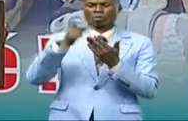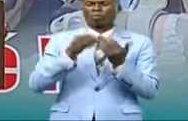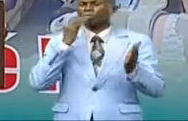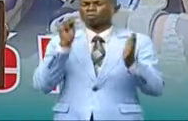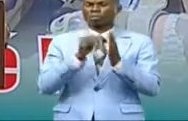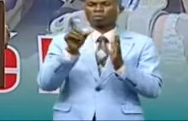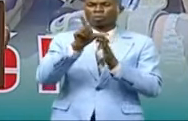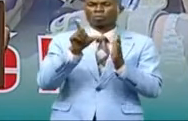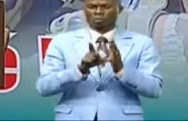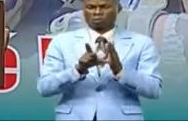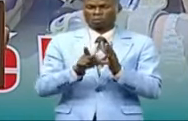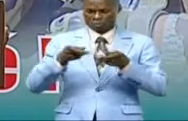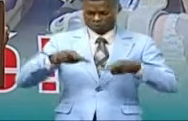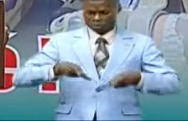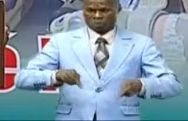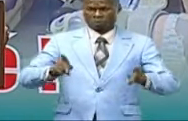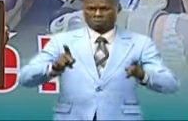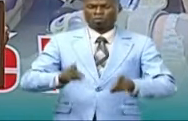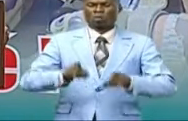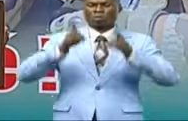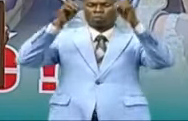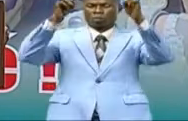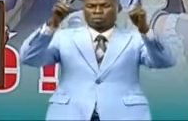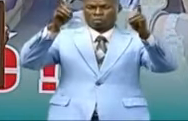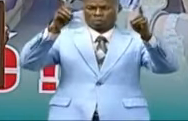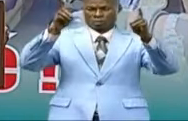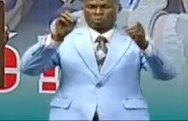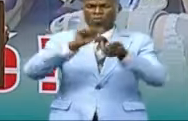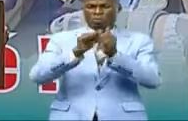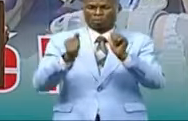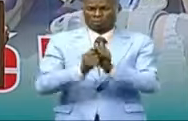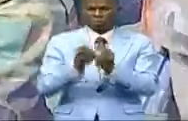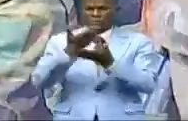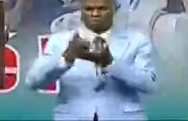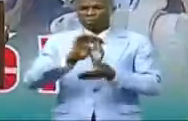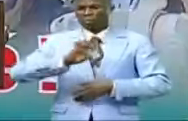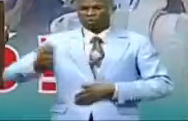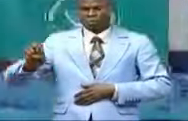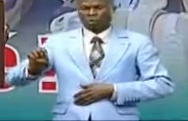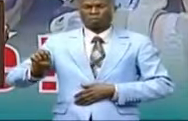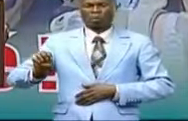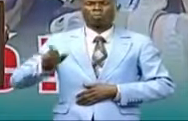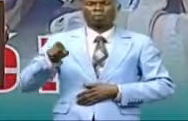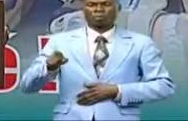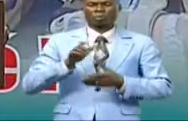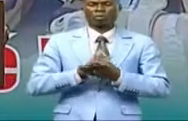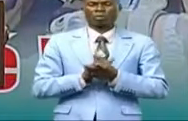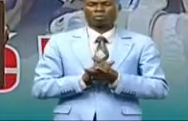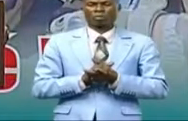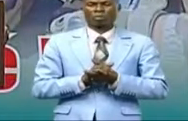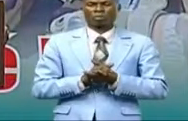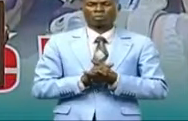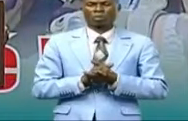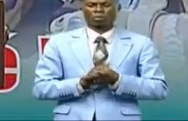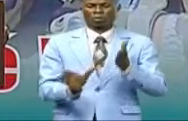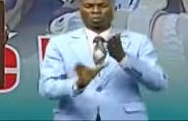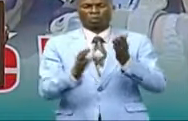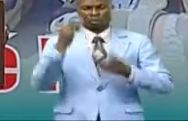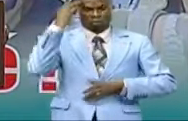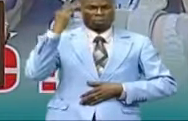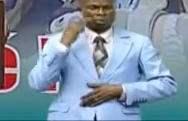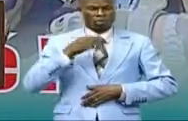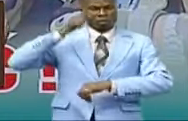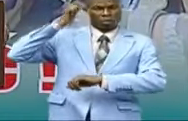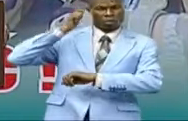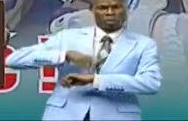d'ordonnance loi portant autorisation de la prorogation de l'état de siège sur une partie du territoire national. Le vice-ministre de